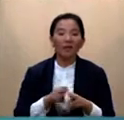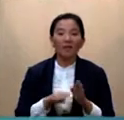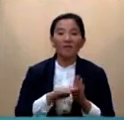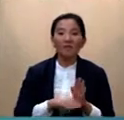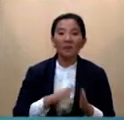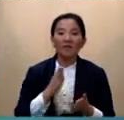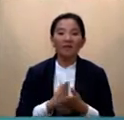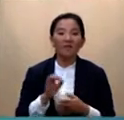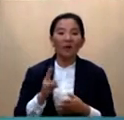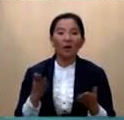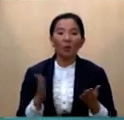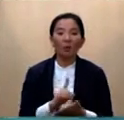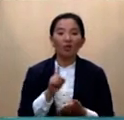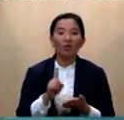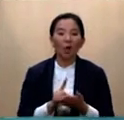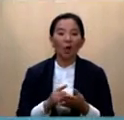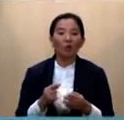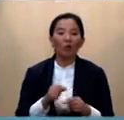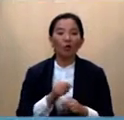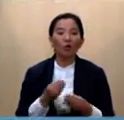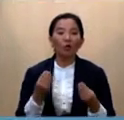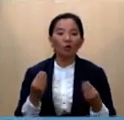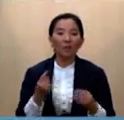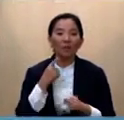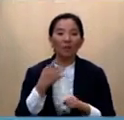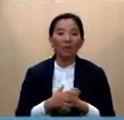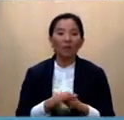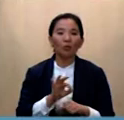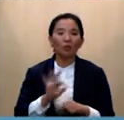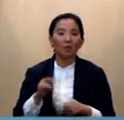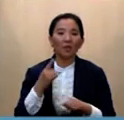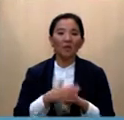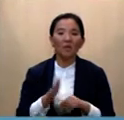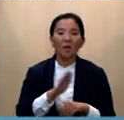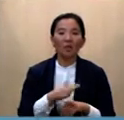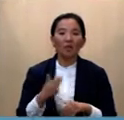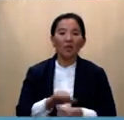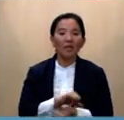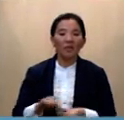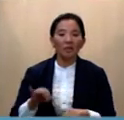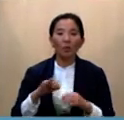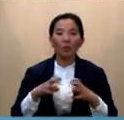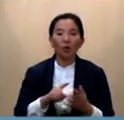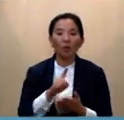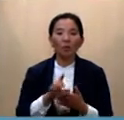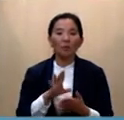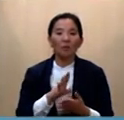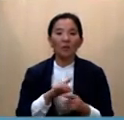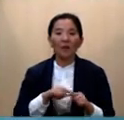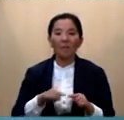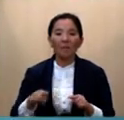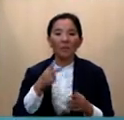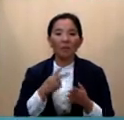есть в work которые должны четко понимать когда она делает процесс чтобы между линий и мечом должен быть просвет